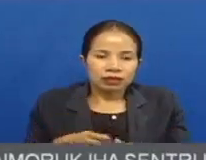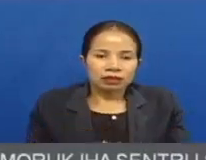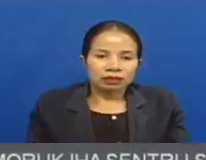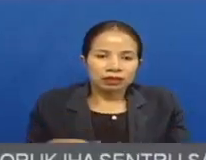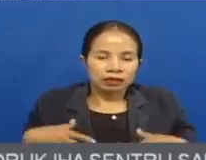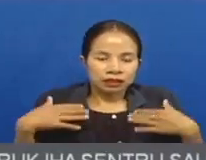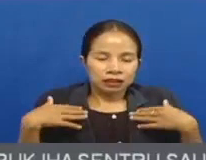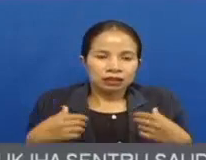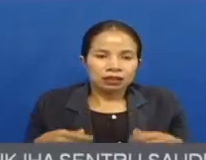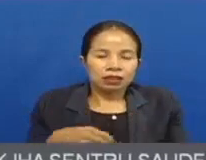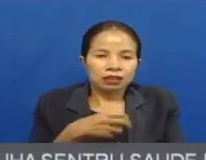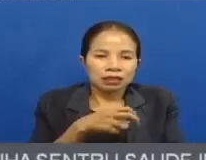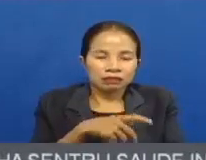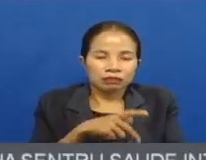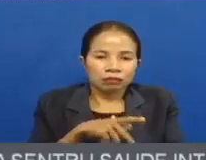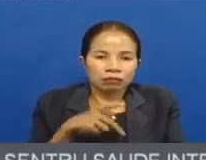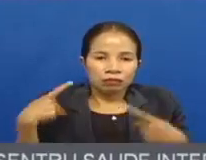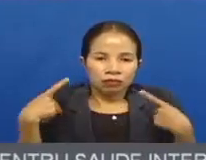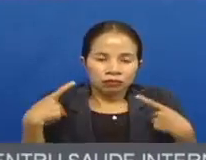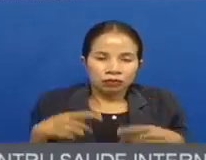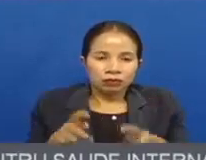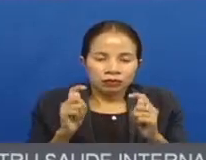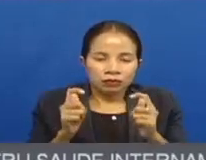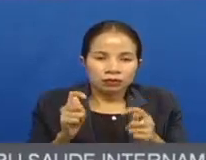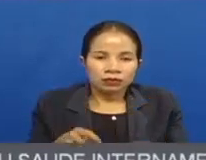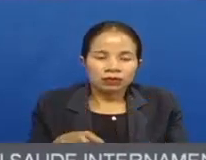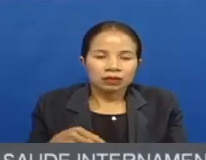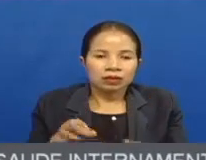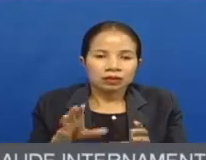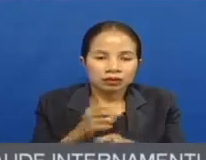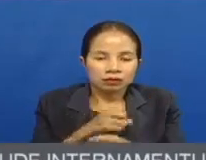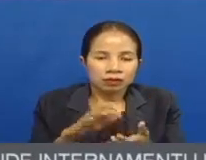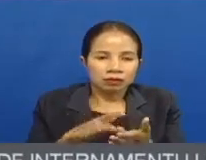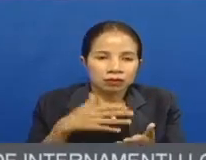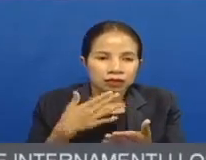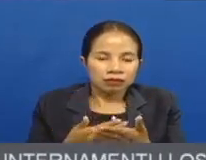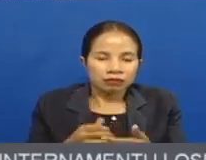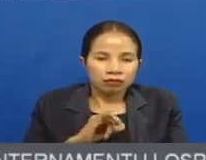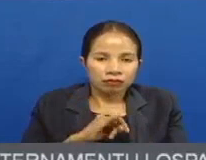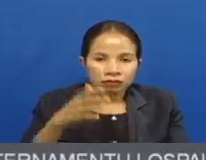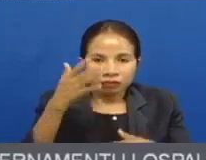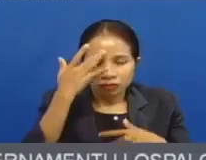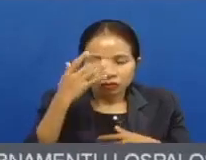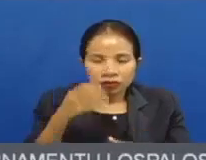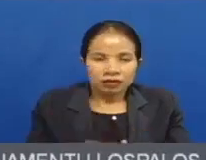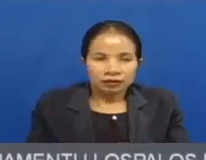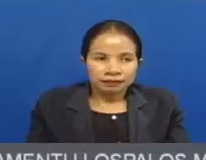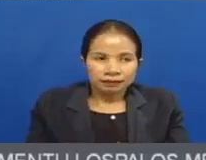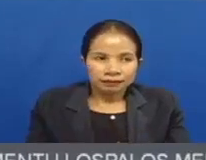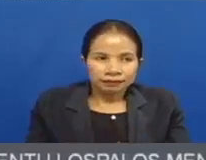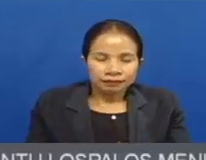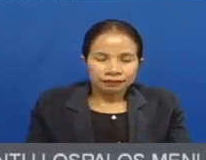moras otu, tamane mau presija mai konsulta. Unune si mai moru para bela rekupera fali aune moras ne. Kano kok bokin